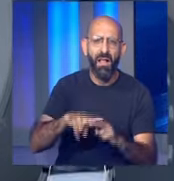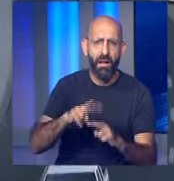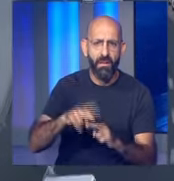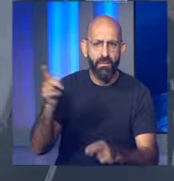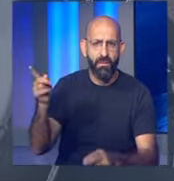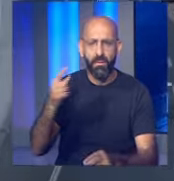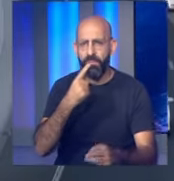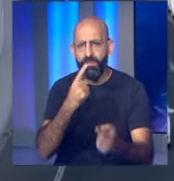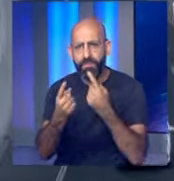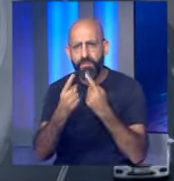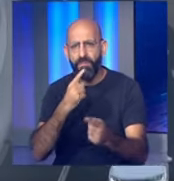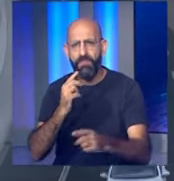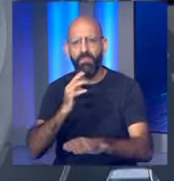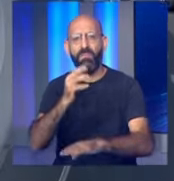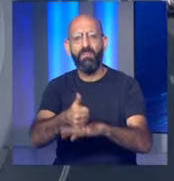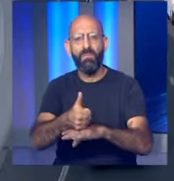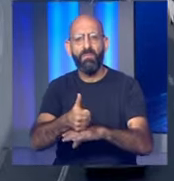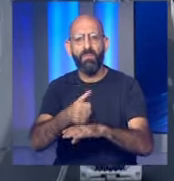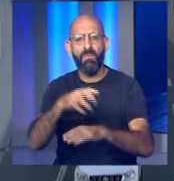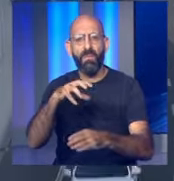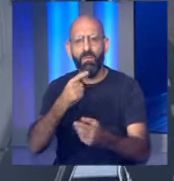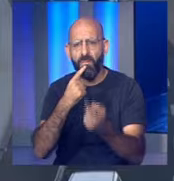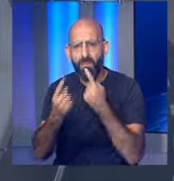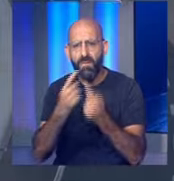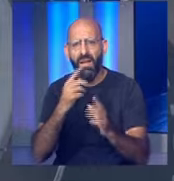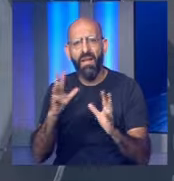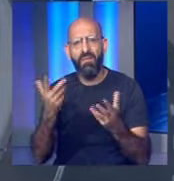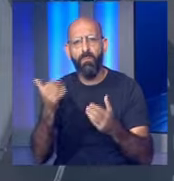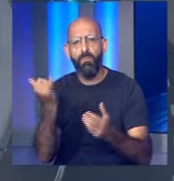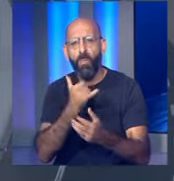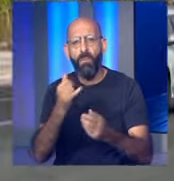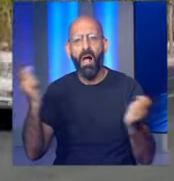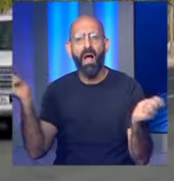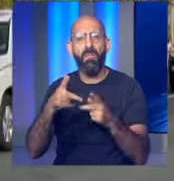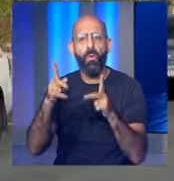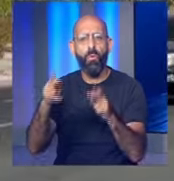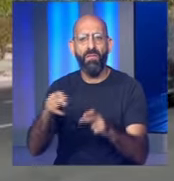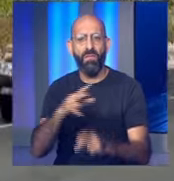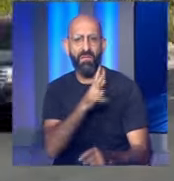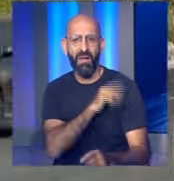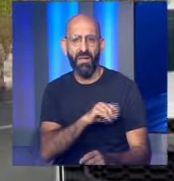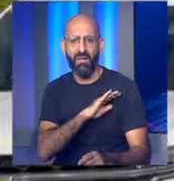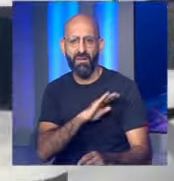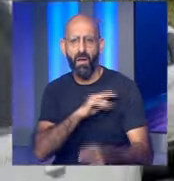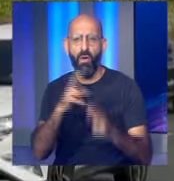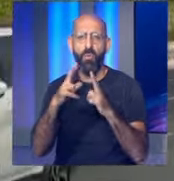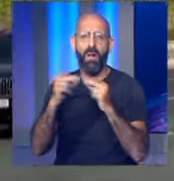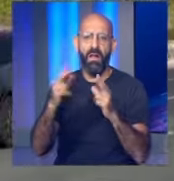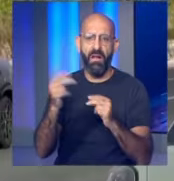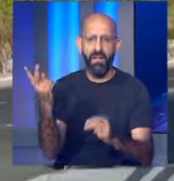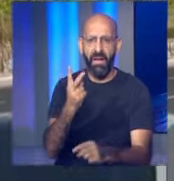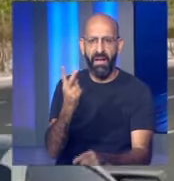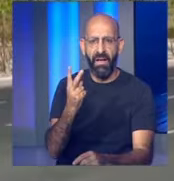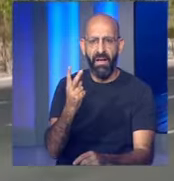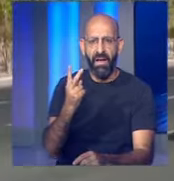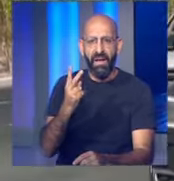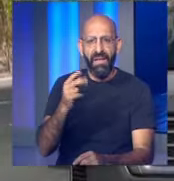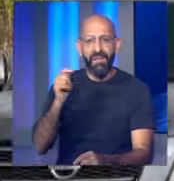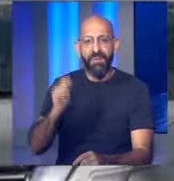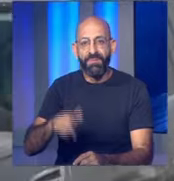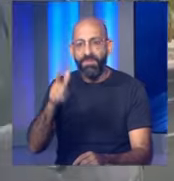برنياع ورئيس CIA ويليام بيرنز، وركز اللقاء على وضع الأساس لقمة أكبر قريباً